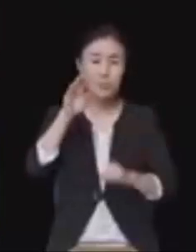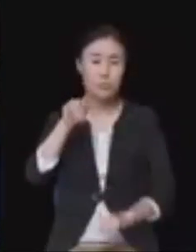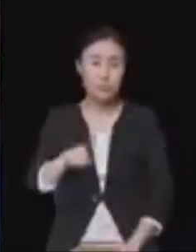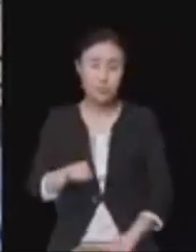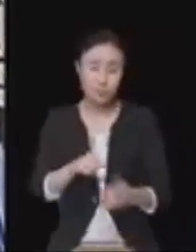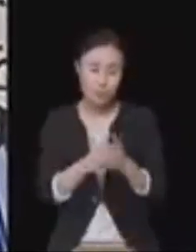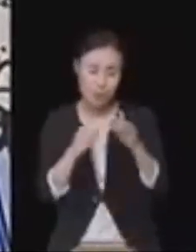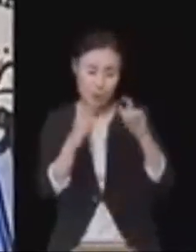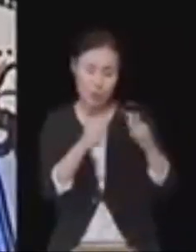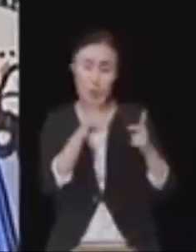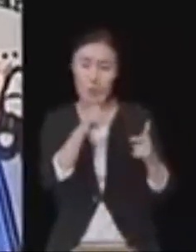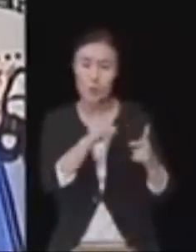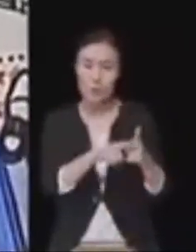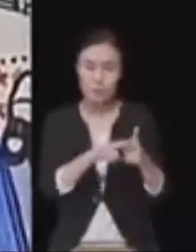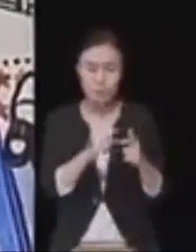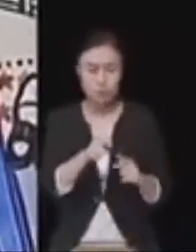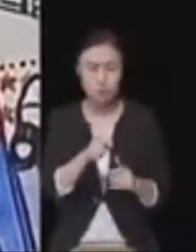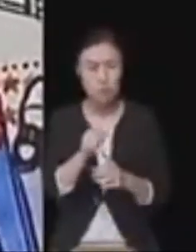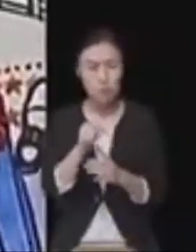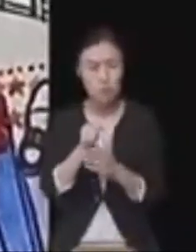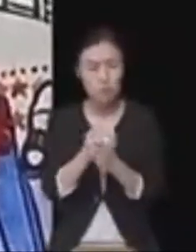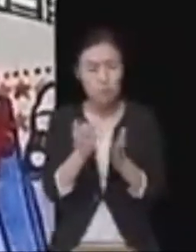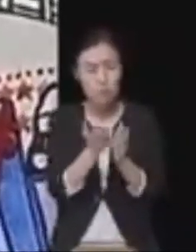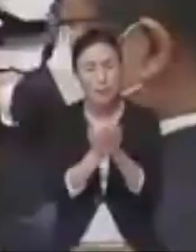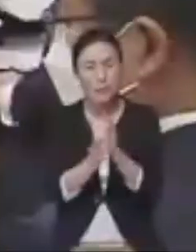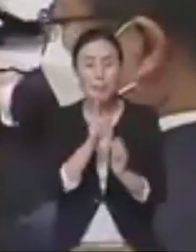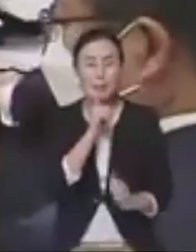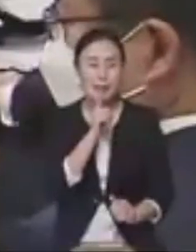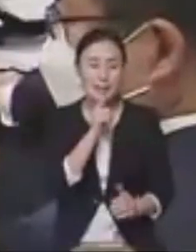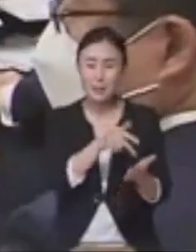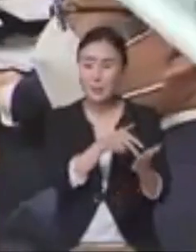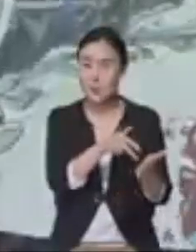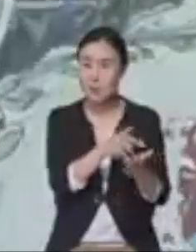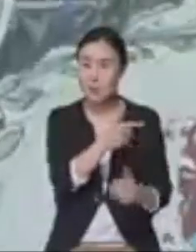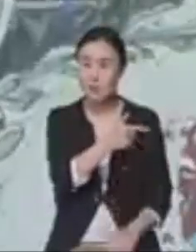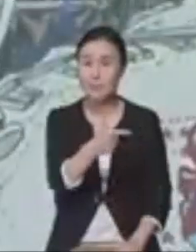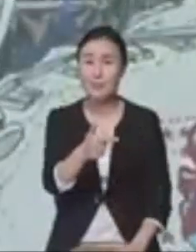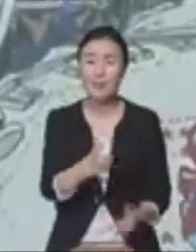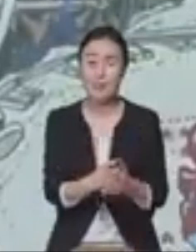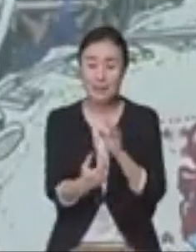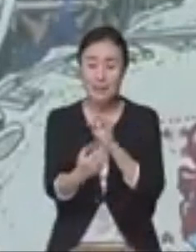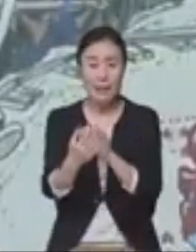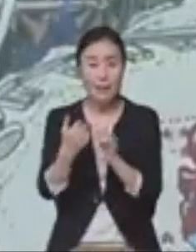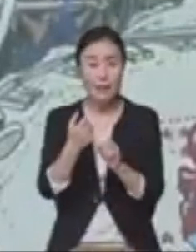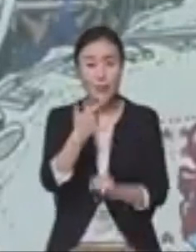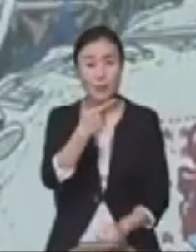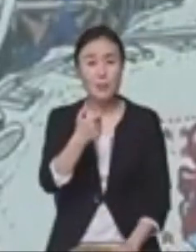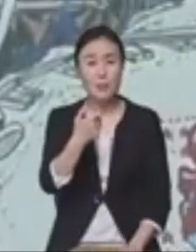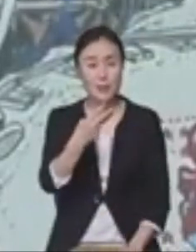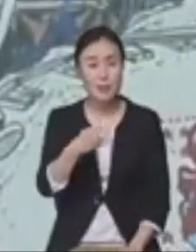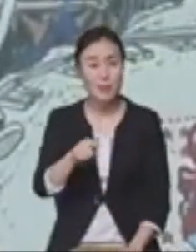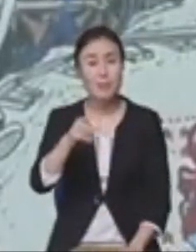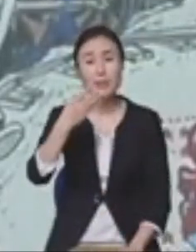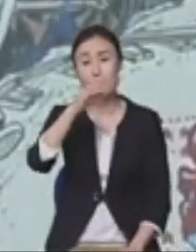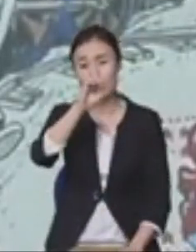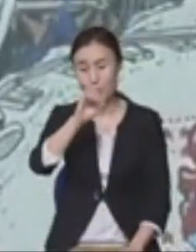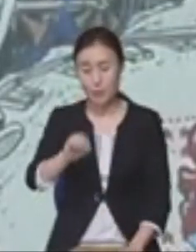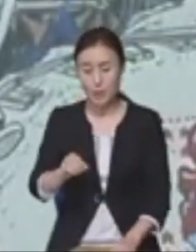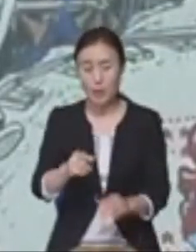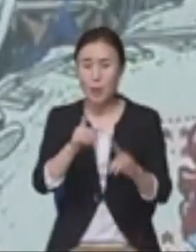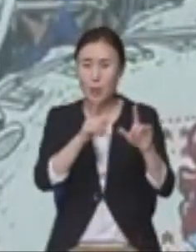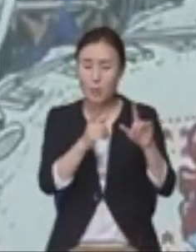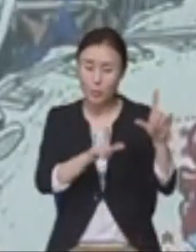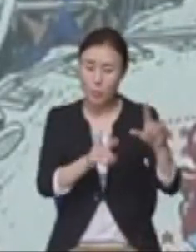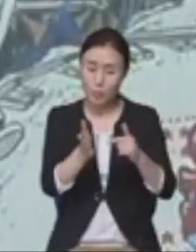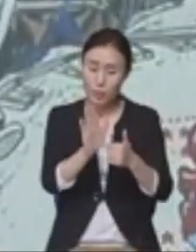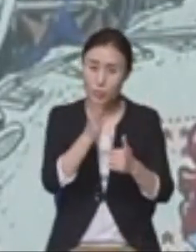경고조치에 대해서는 부당하다는 의견이 압도적으로 많았습니다 응답자의 63.4%는 표현의